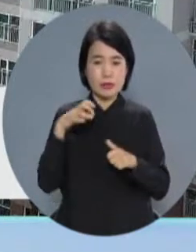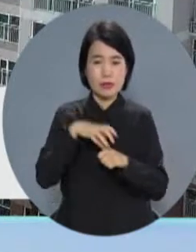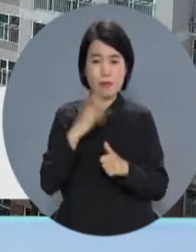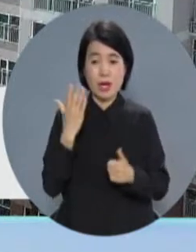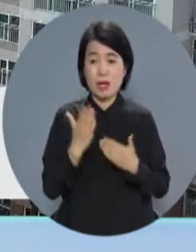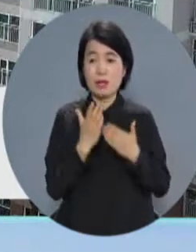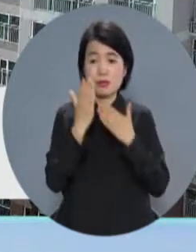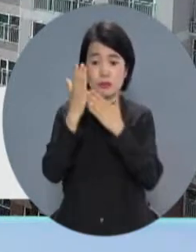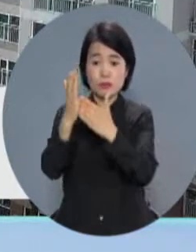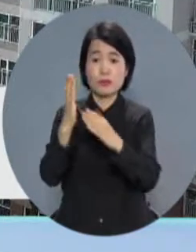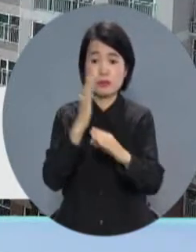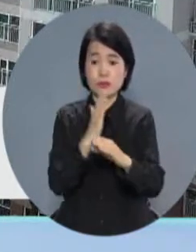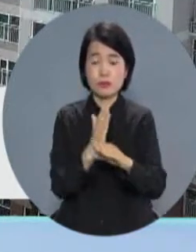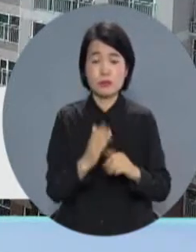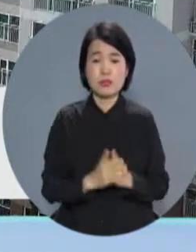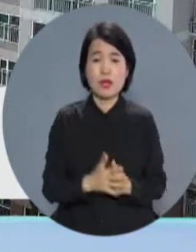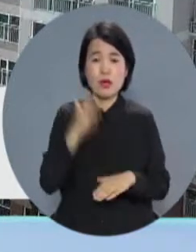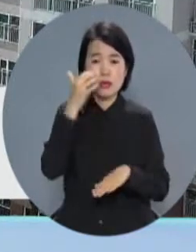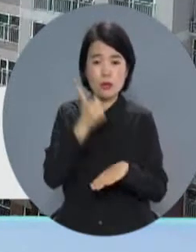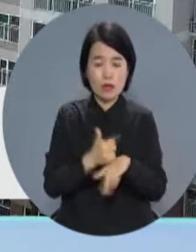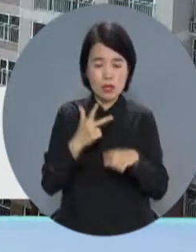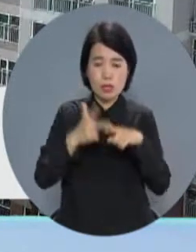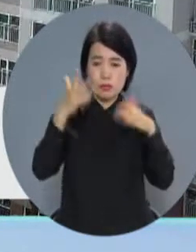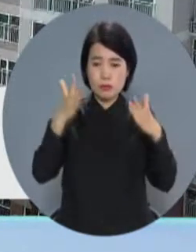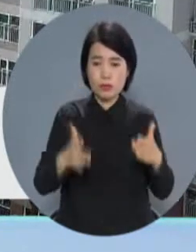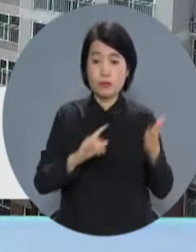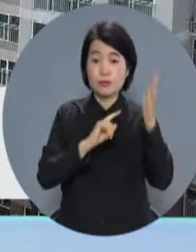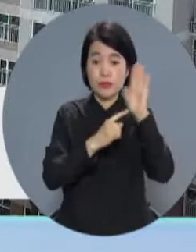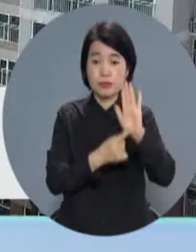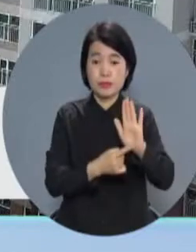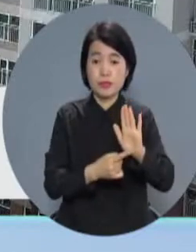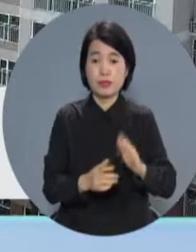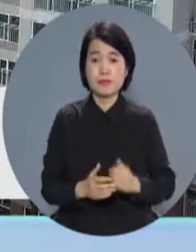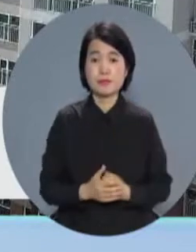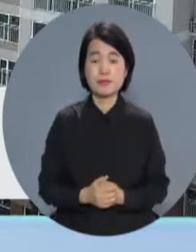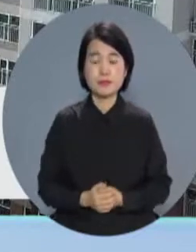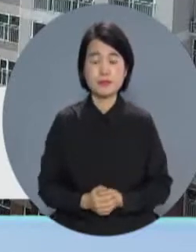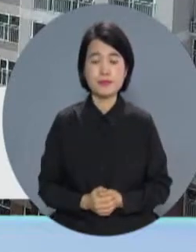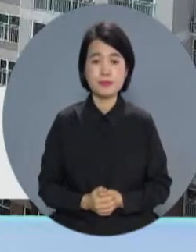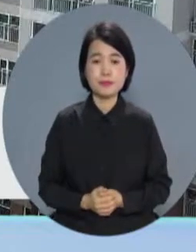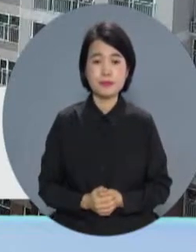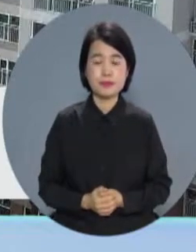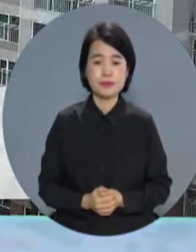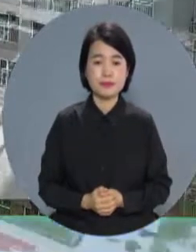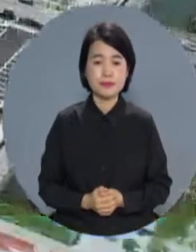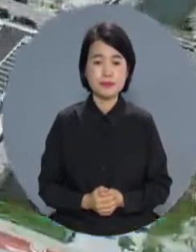요구하고 나선 상태인데요. 그 결과가 이번 주 나옵니다. 박광수 기자입니다.